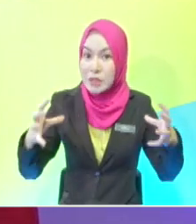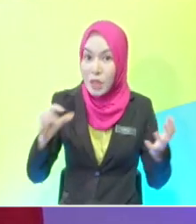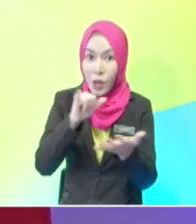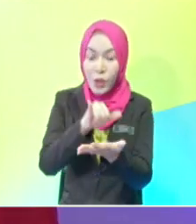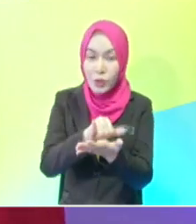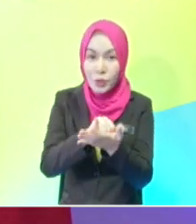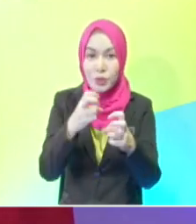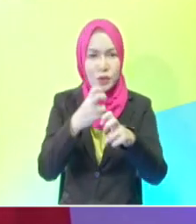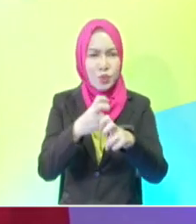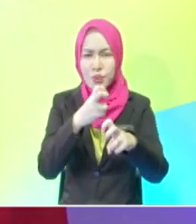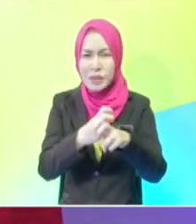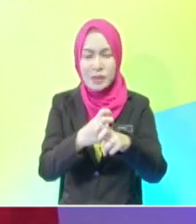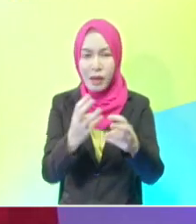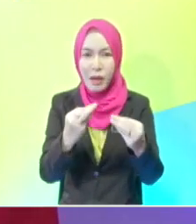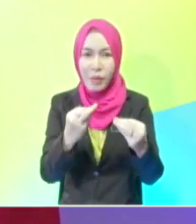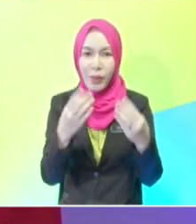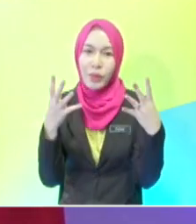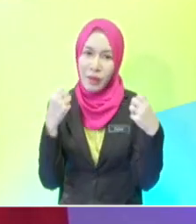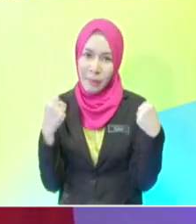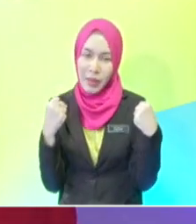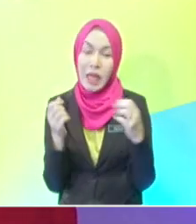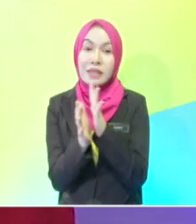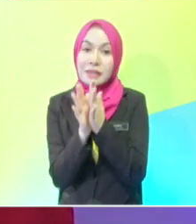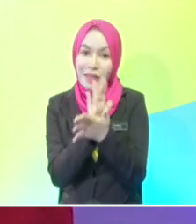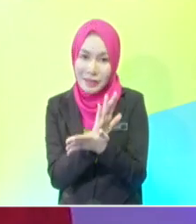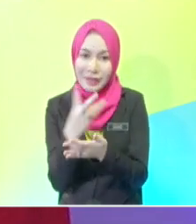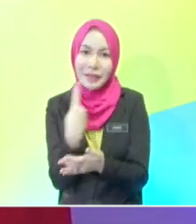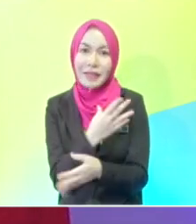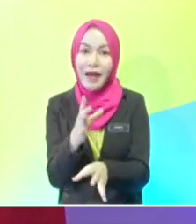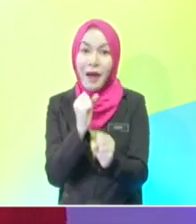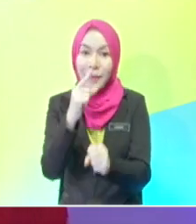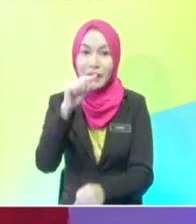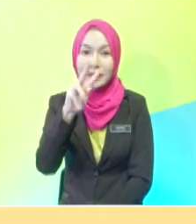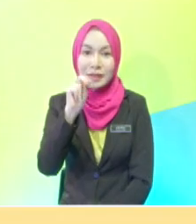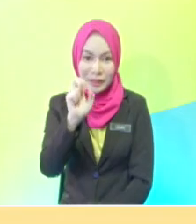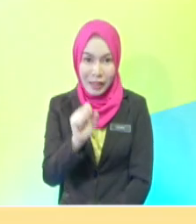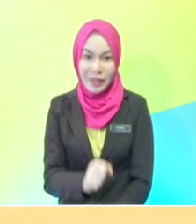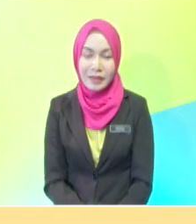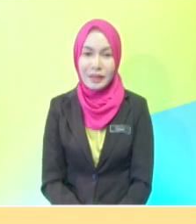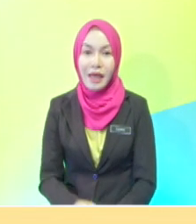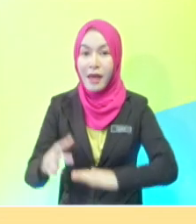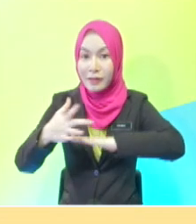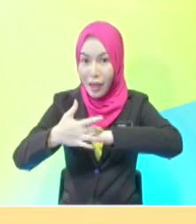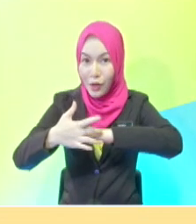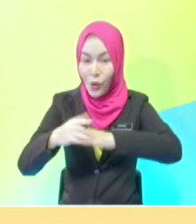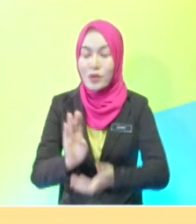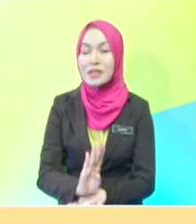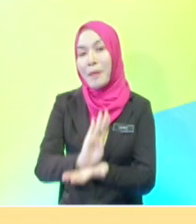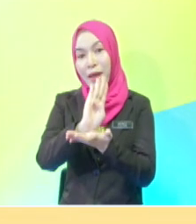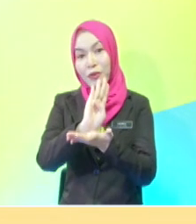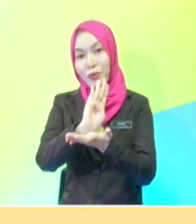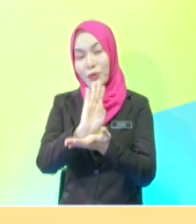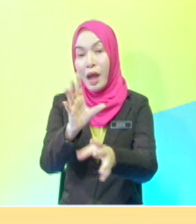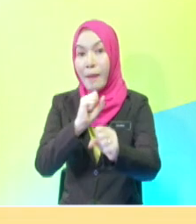adalah kita ambil Chen hormon pertumbuhan ikan selment Oke kita masukkan ke dalam